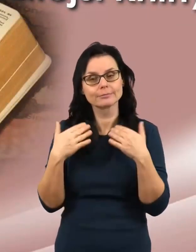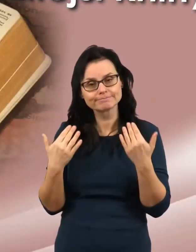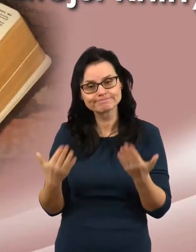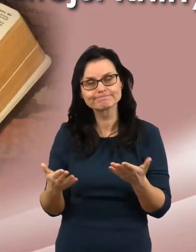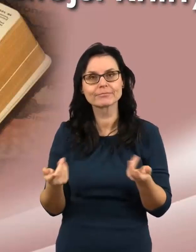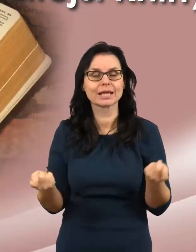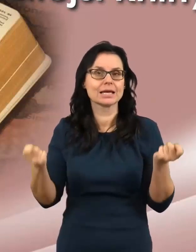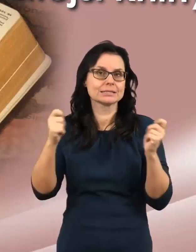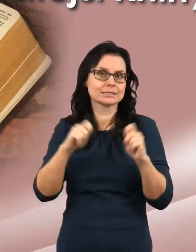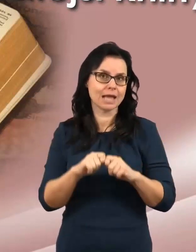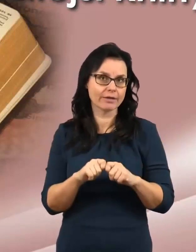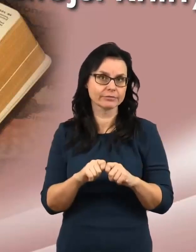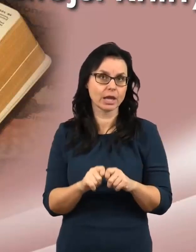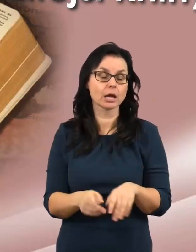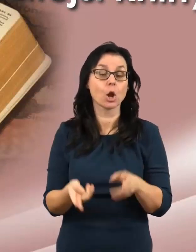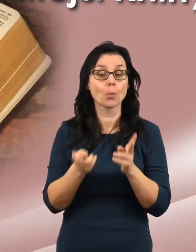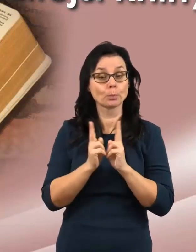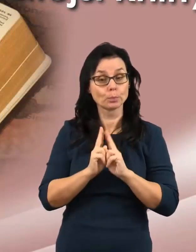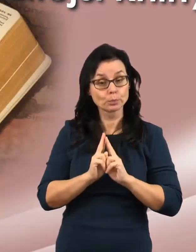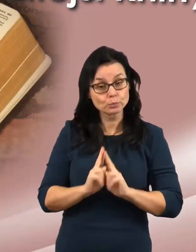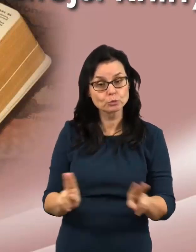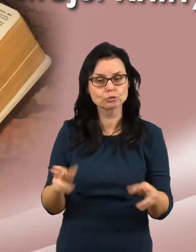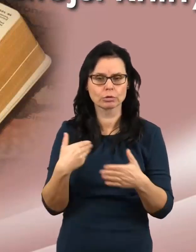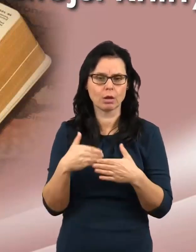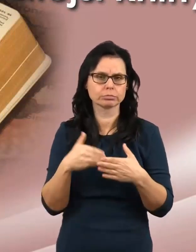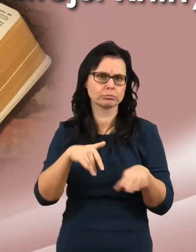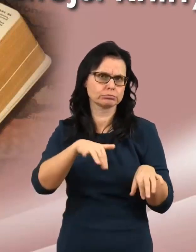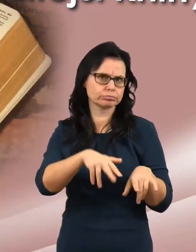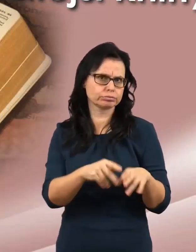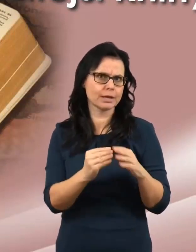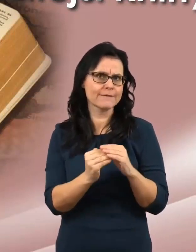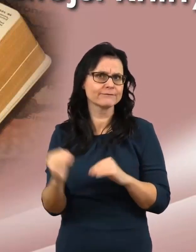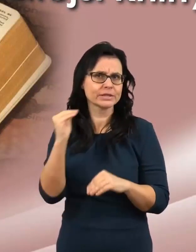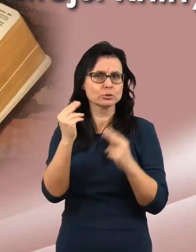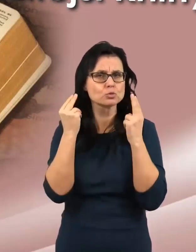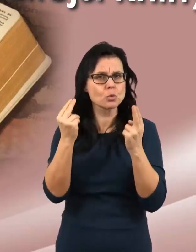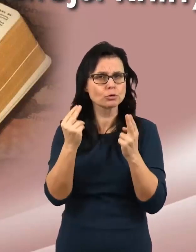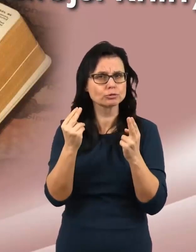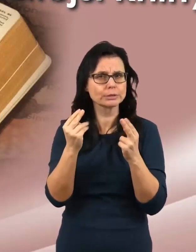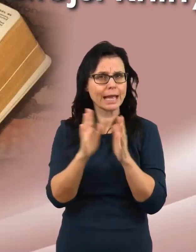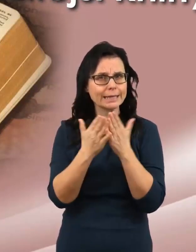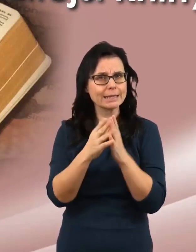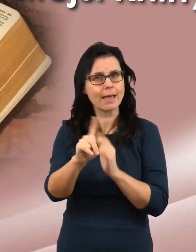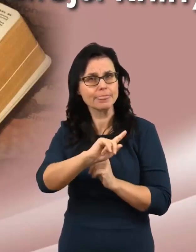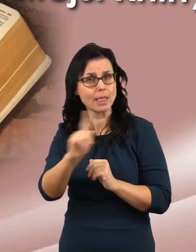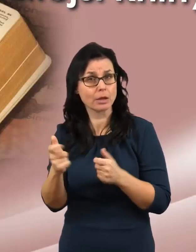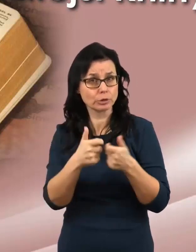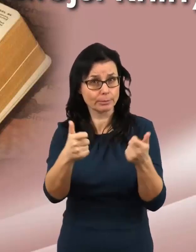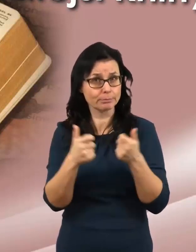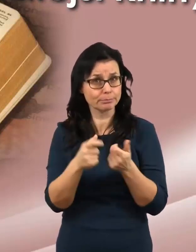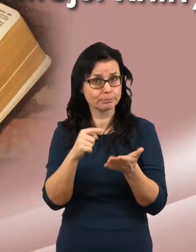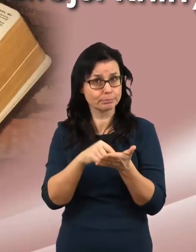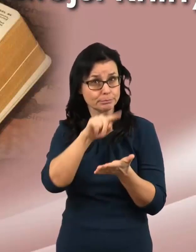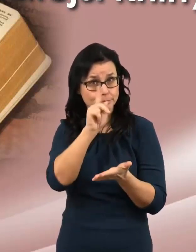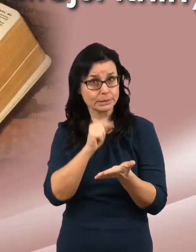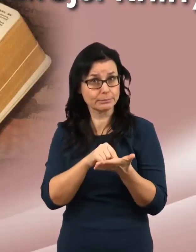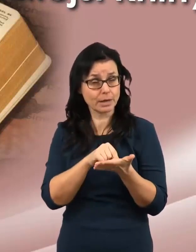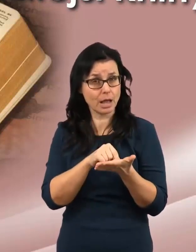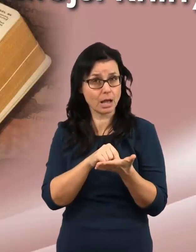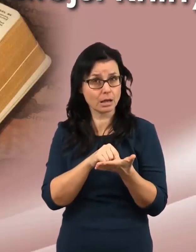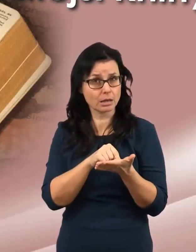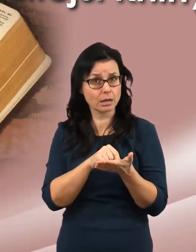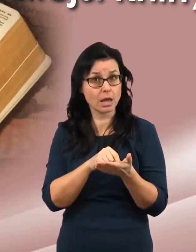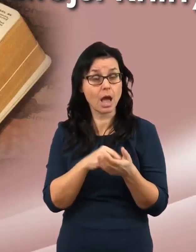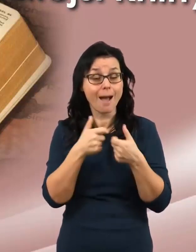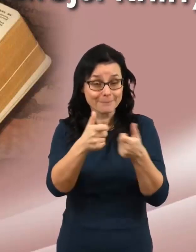tento závěr. Může existovat nějaká důležitější kniha, než je Bible? Když v